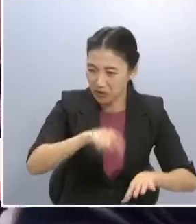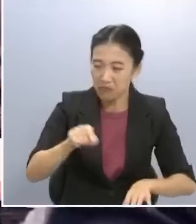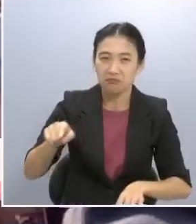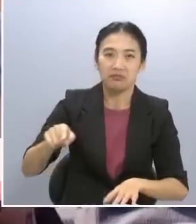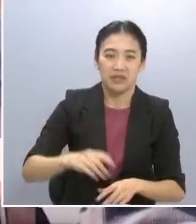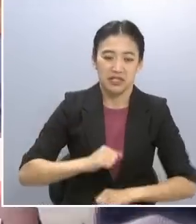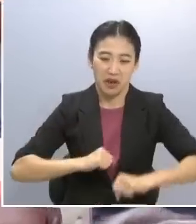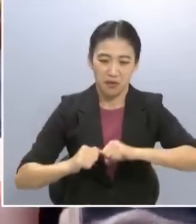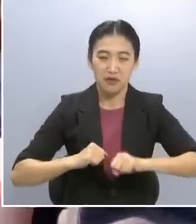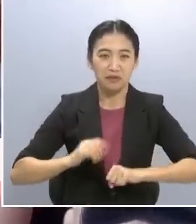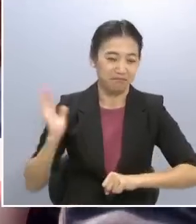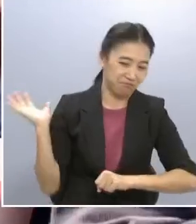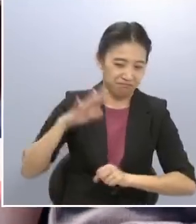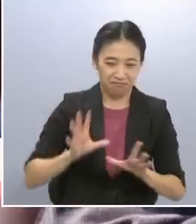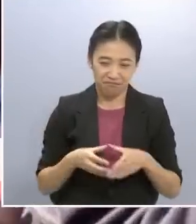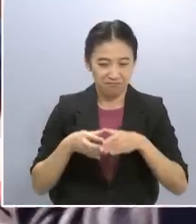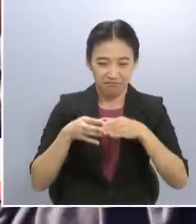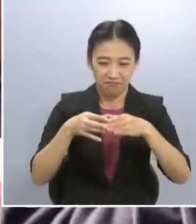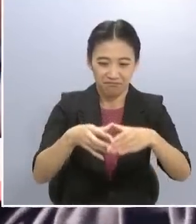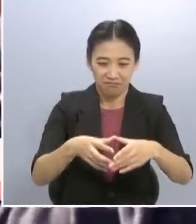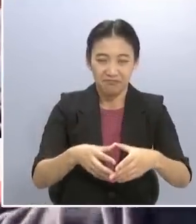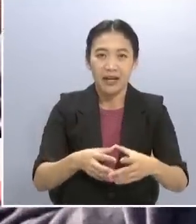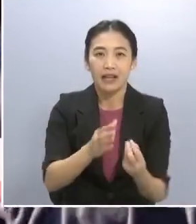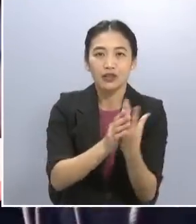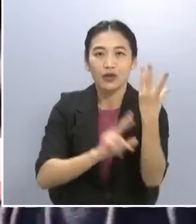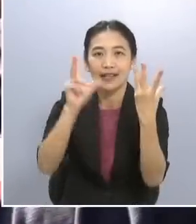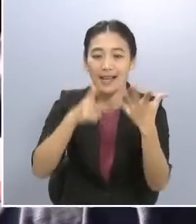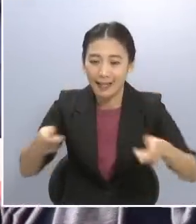กัญชาที่หน้าทำเนียบรัฐบาลบอกว่าขอไม่ให้ราคา